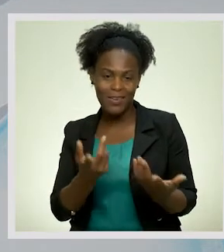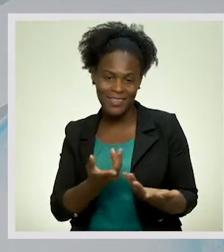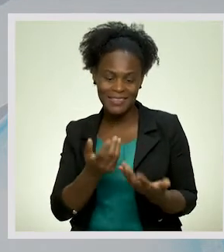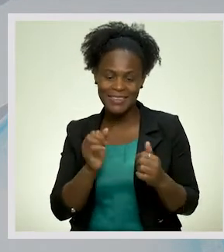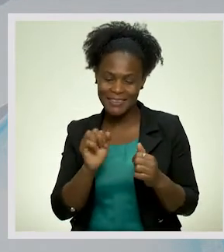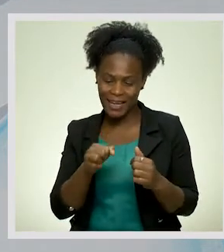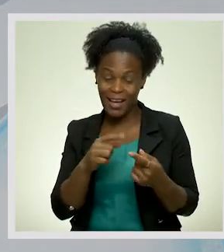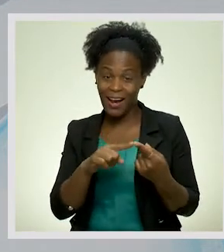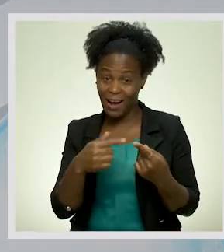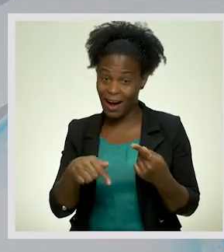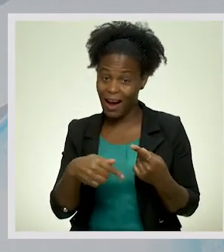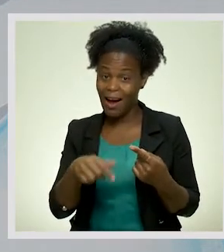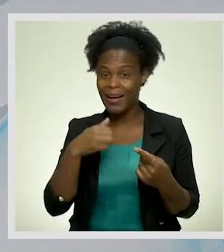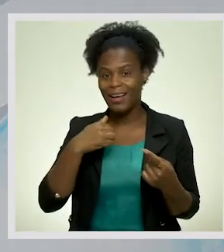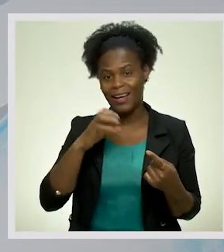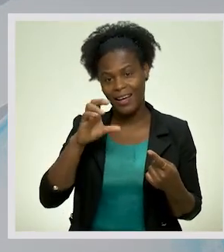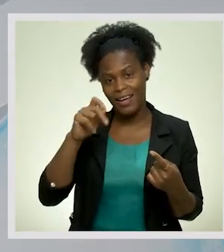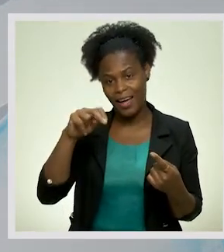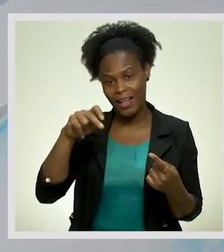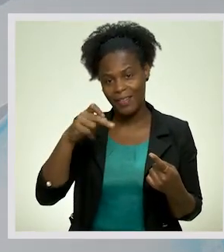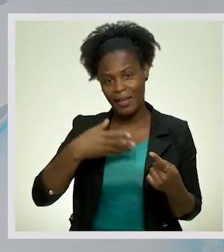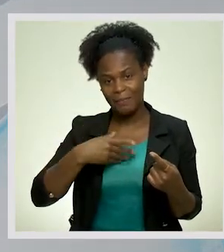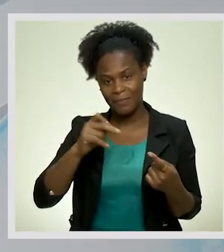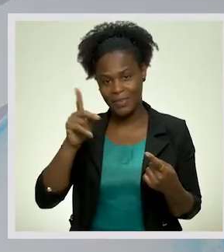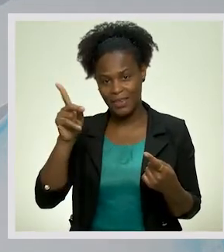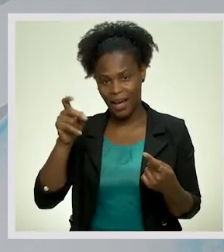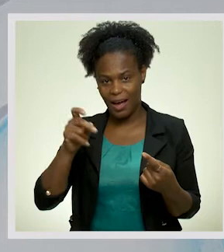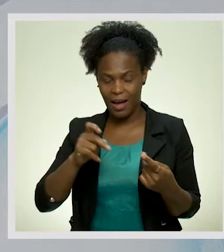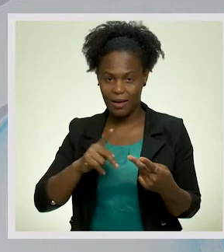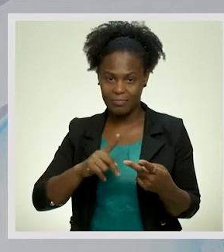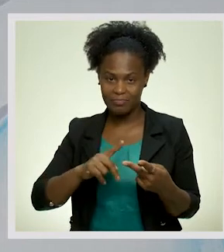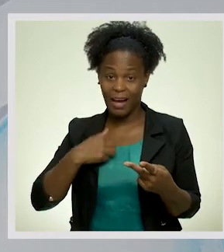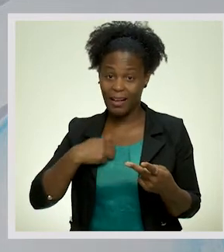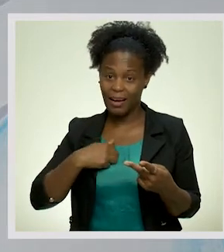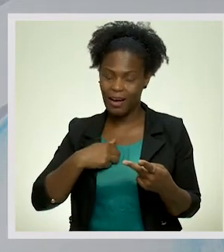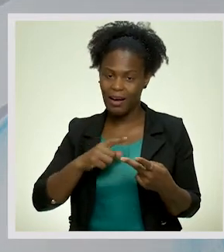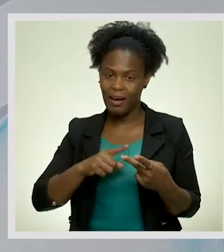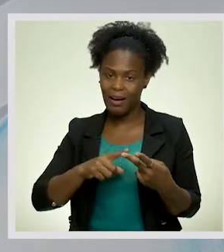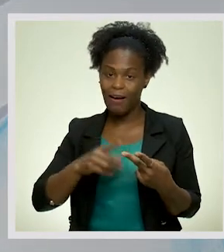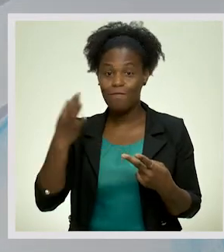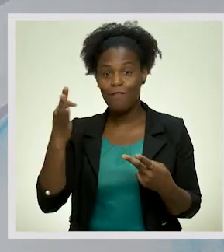Voilà, on a le Canada, la France,